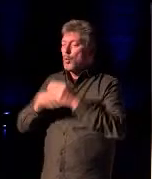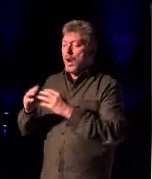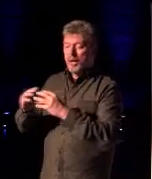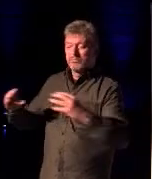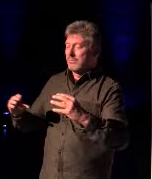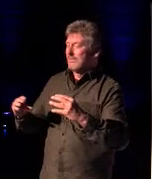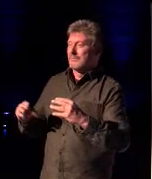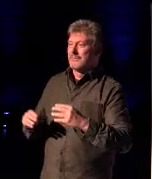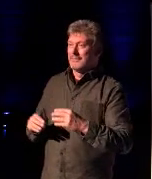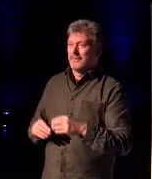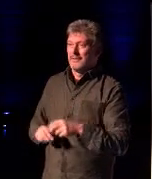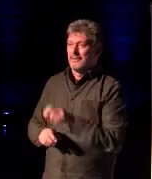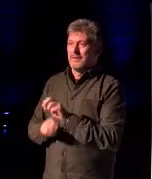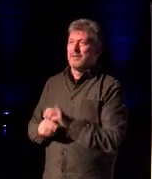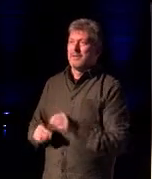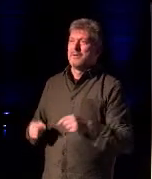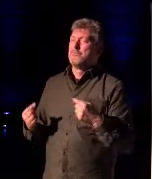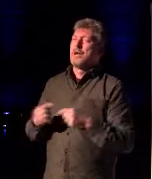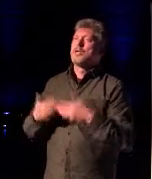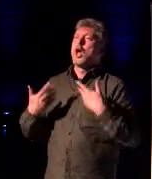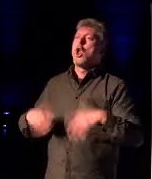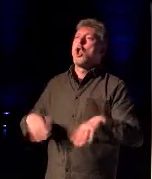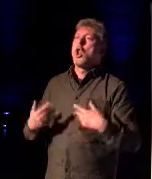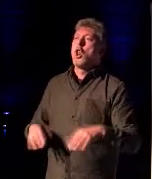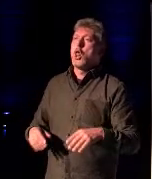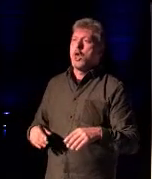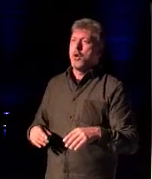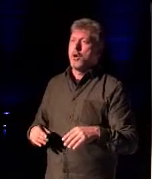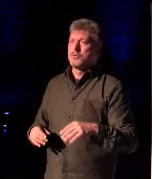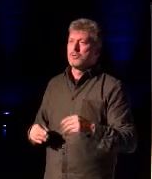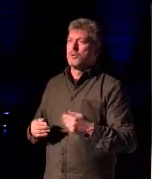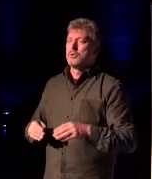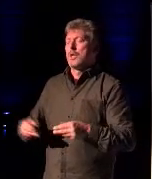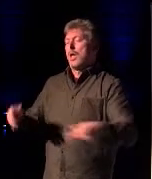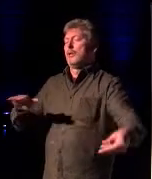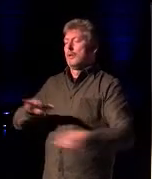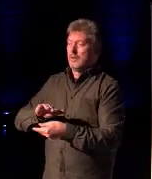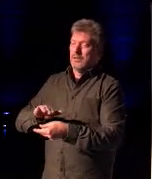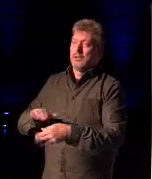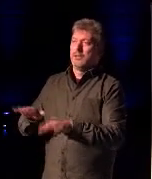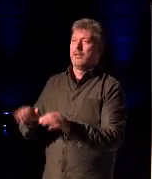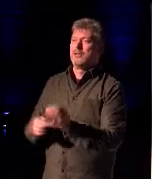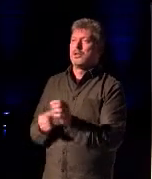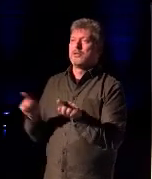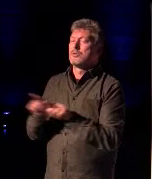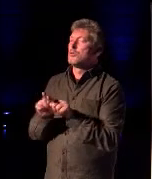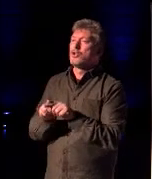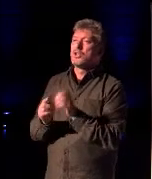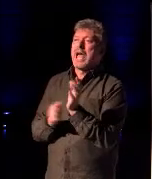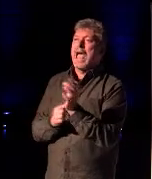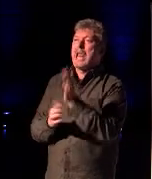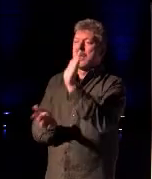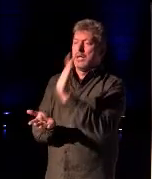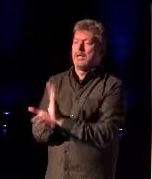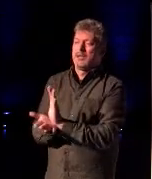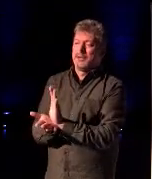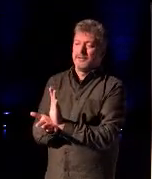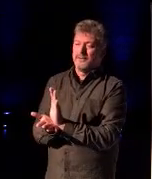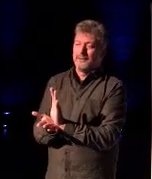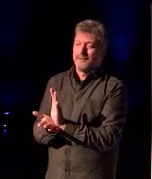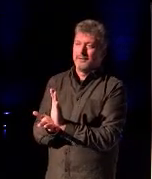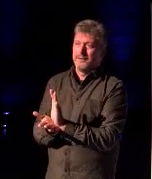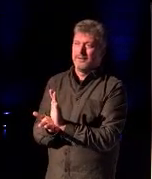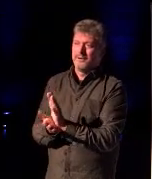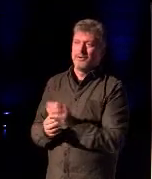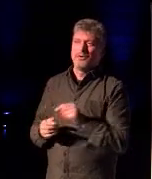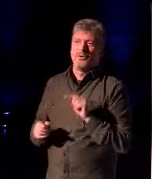pøll, men en løs pute lagt under anklene, sånn at helen etter 2 minutter lå mot madrassen, og